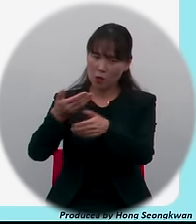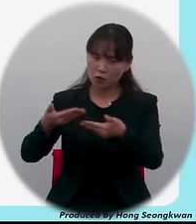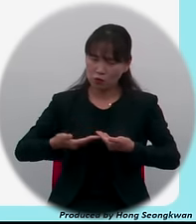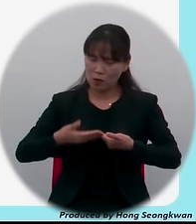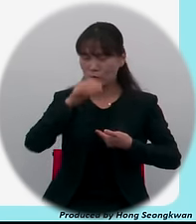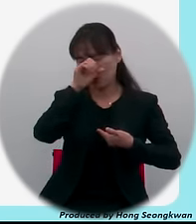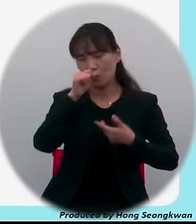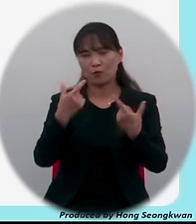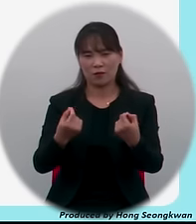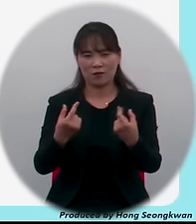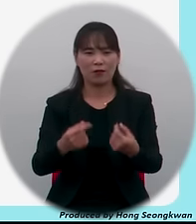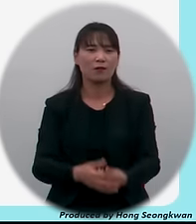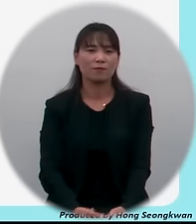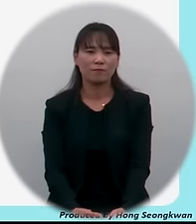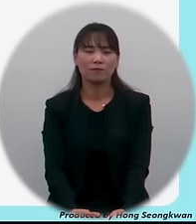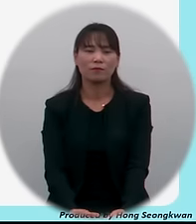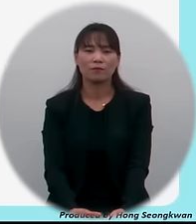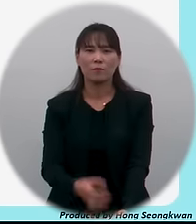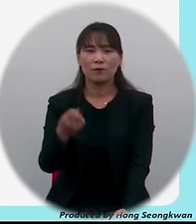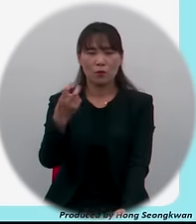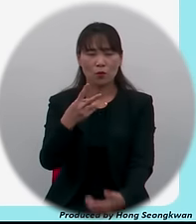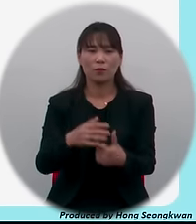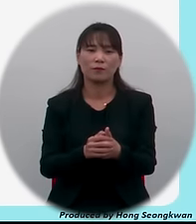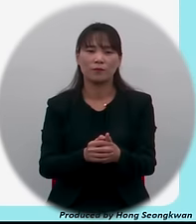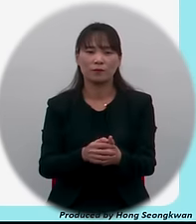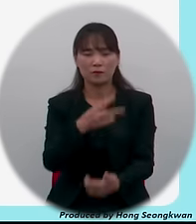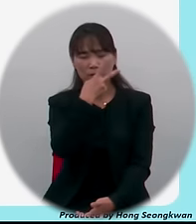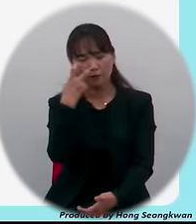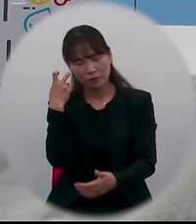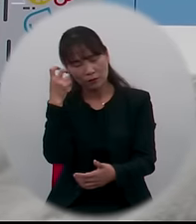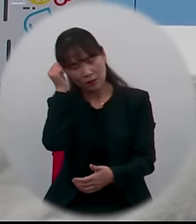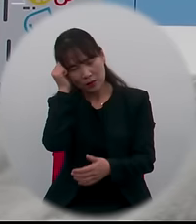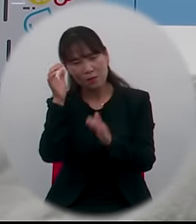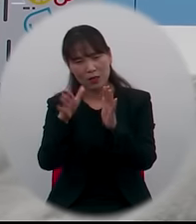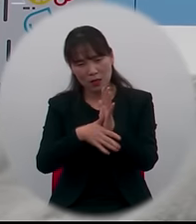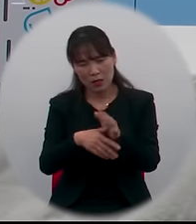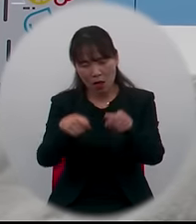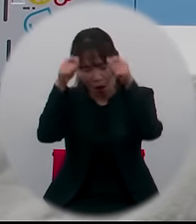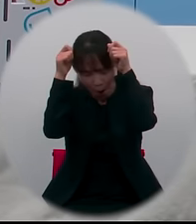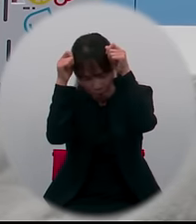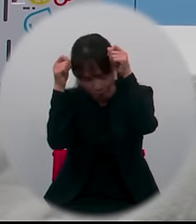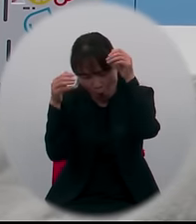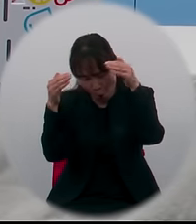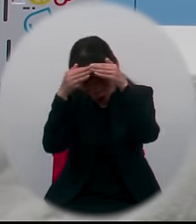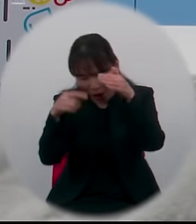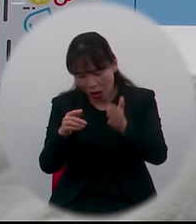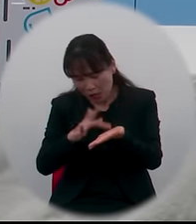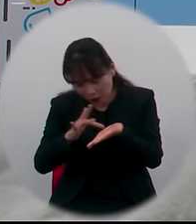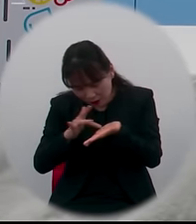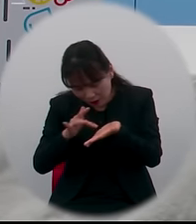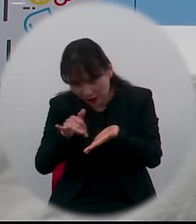자녀들에게 설치를 추천해 주시면 아주 큰 도움을 받을 수가 있겠습니다 또 더불어서 잠잘 때 입을 뒤집어